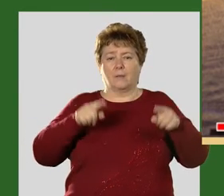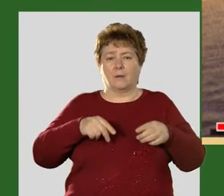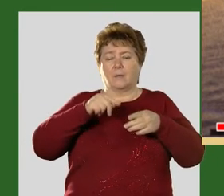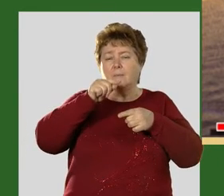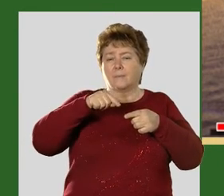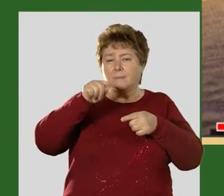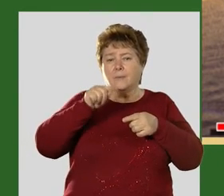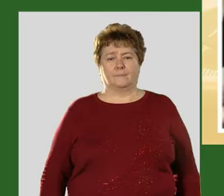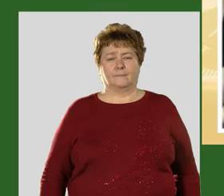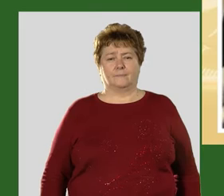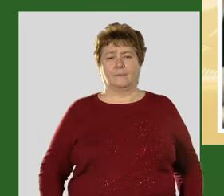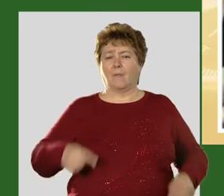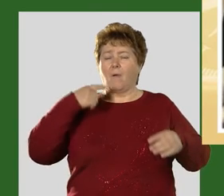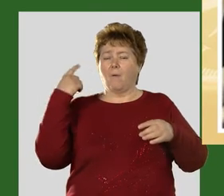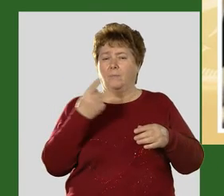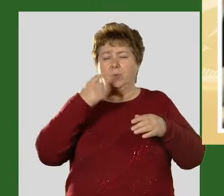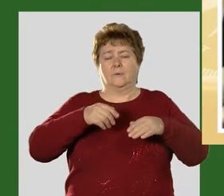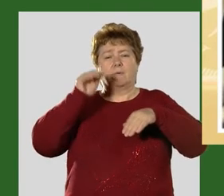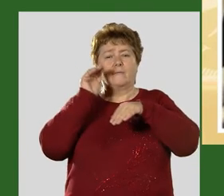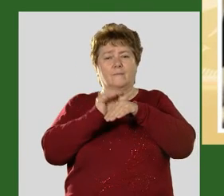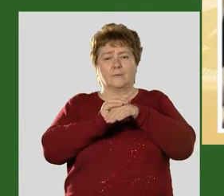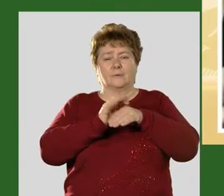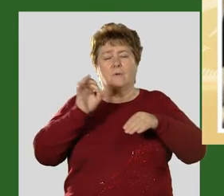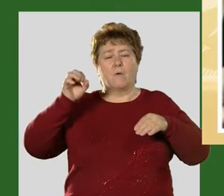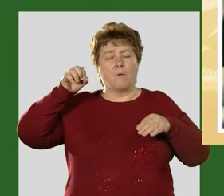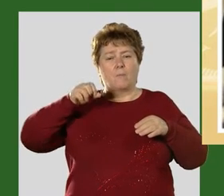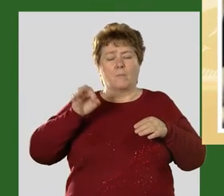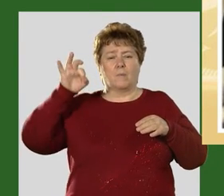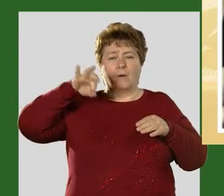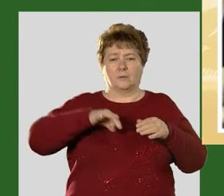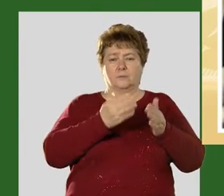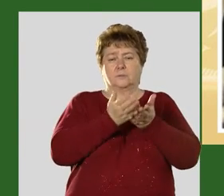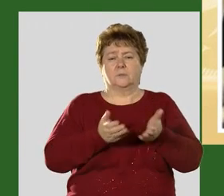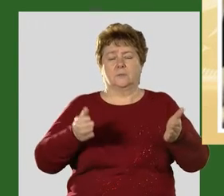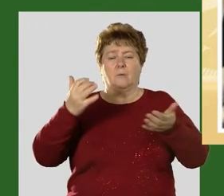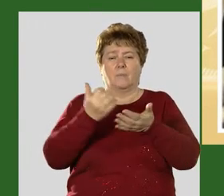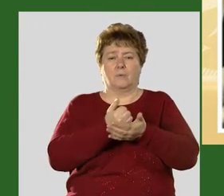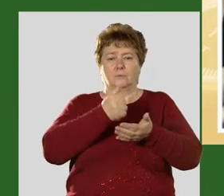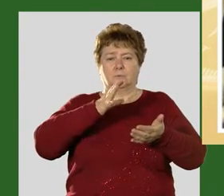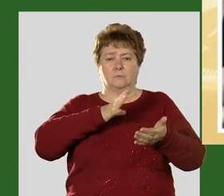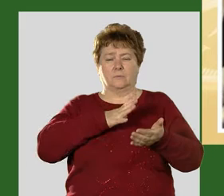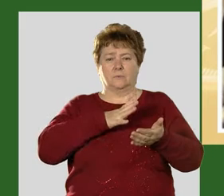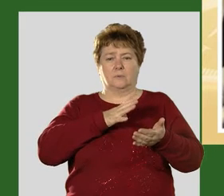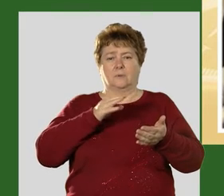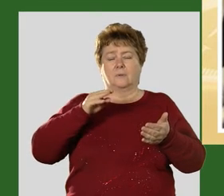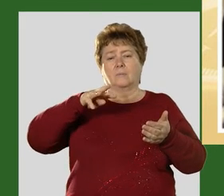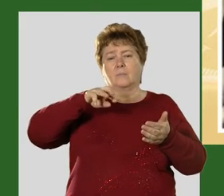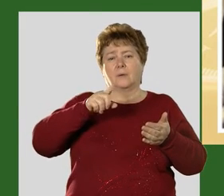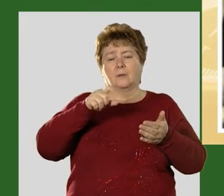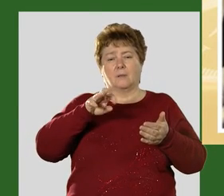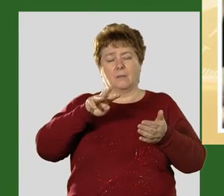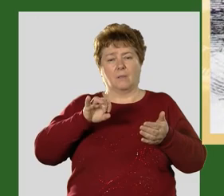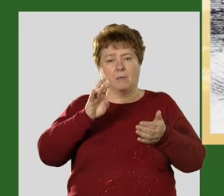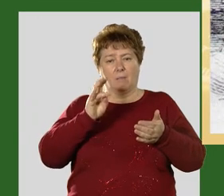пометки некоторых глубин. Впервые сведения об океаническом дне были получены Фернандом